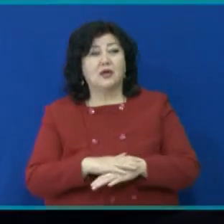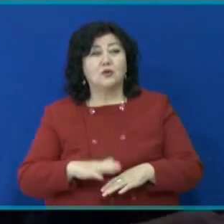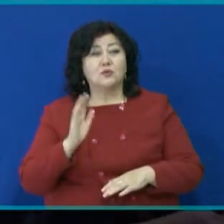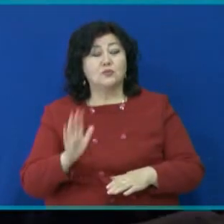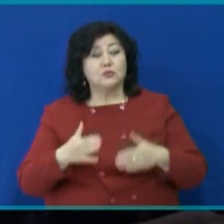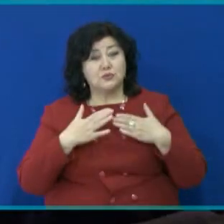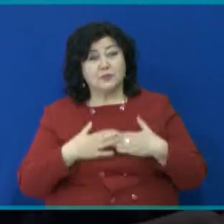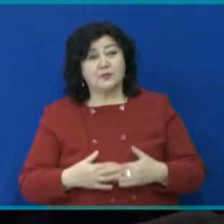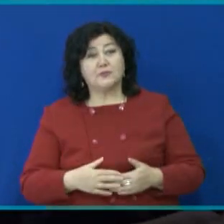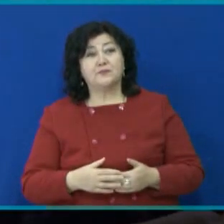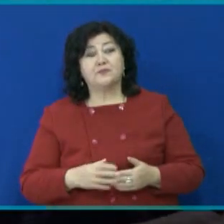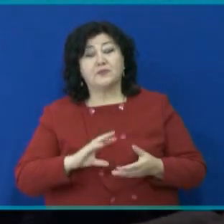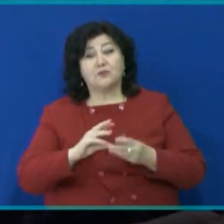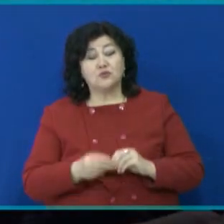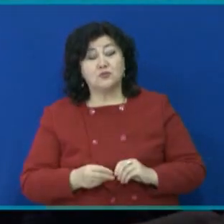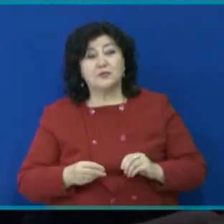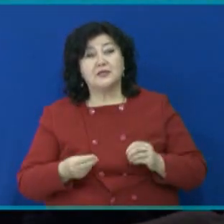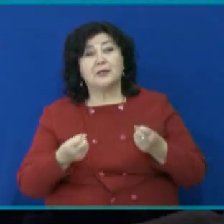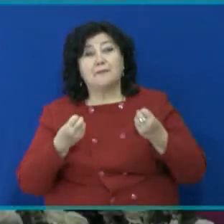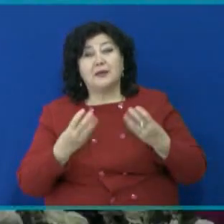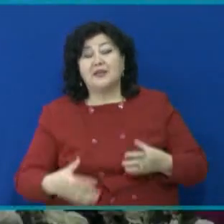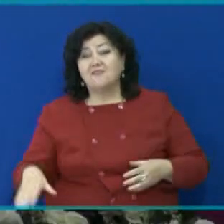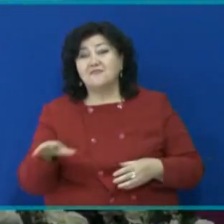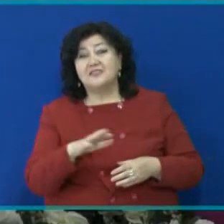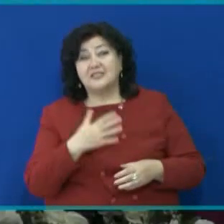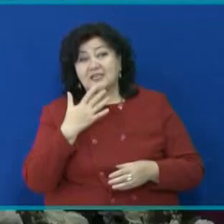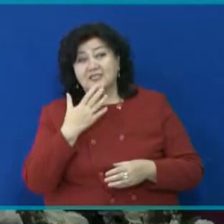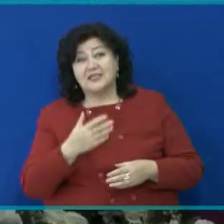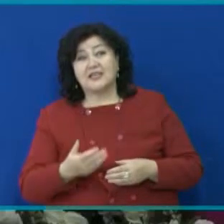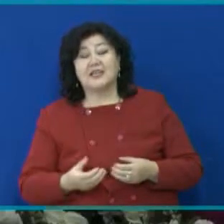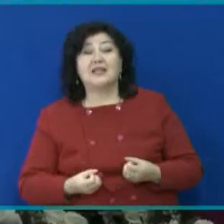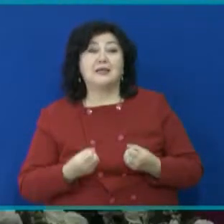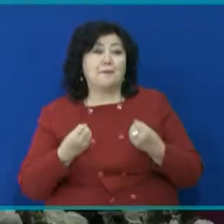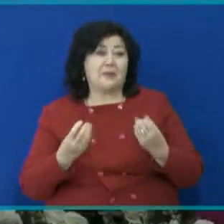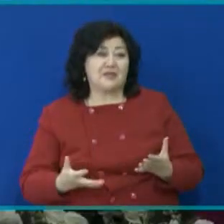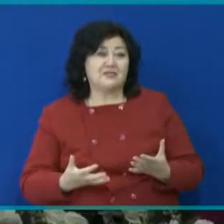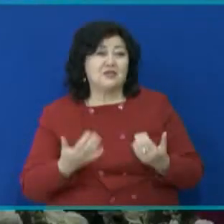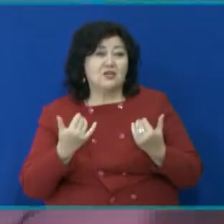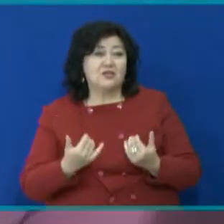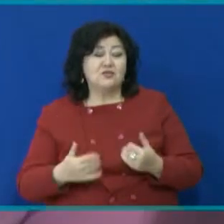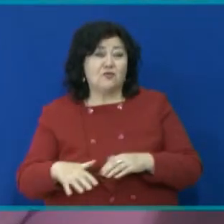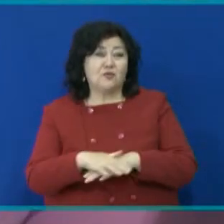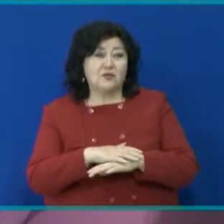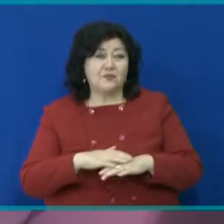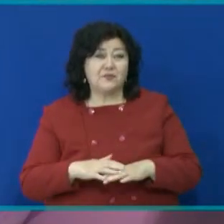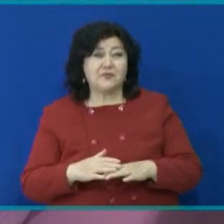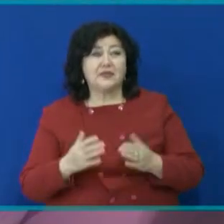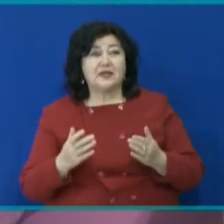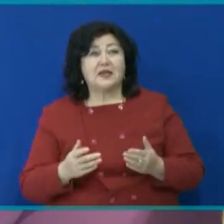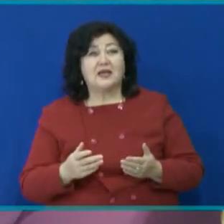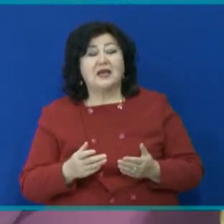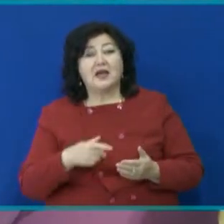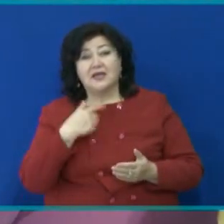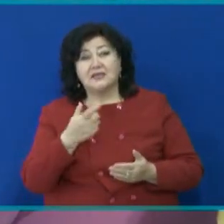бірінші. Жалпы бұл мерекені Қазақстанда тұратын барлық ұлт өкілдері мен ұлыстар атап өтеді. Қазір елімізде жүргізіліп отырған салиқалы тіл